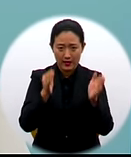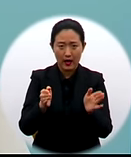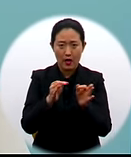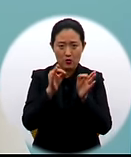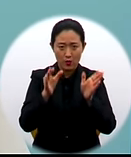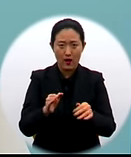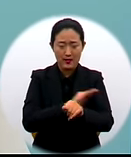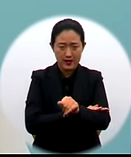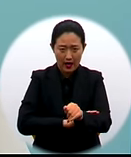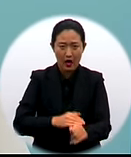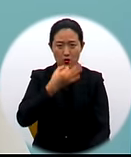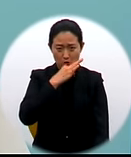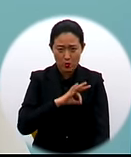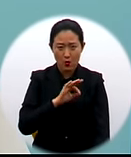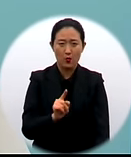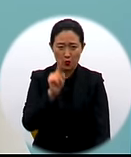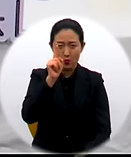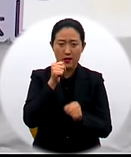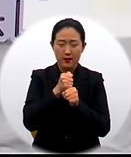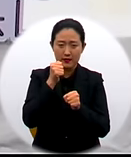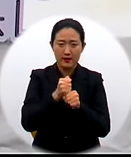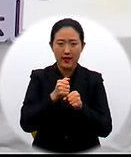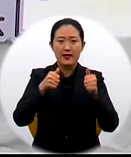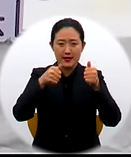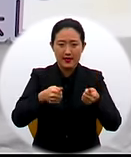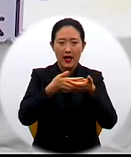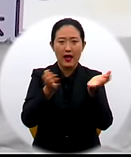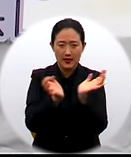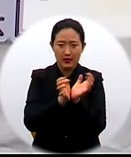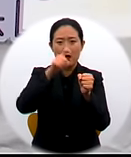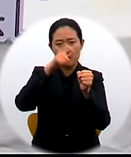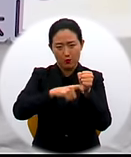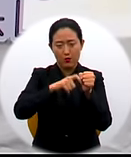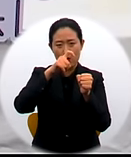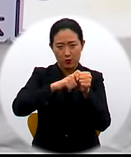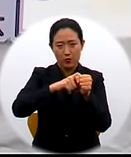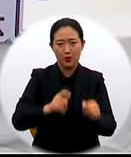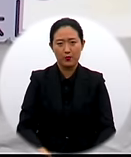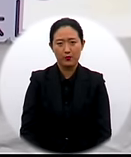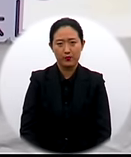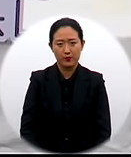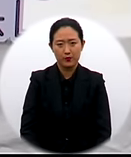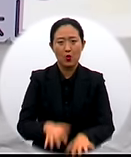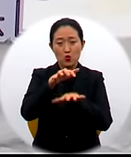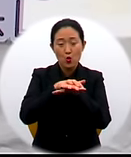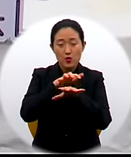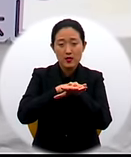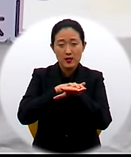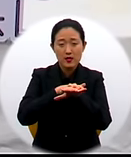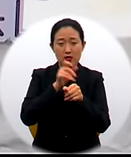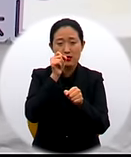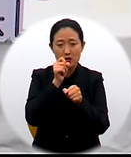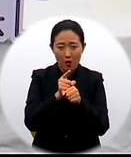것이 인사팀, HR팀의 목표가 되는 겁니다. 이때부터 조직의 성격이 피플케어팀이라는 조금 더 말랑말랑하고